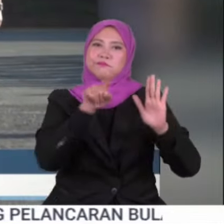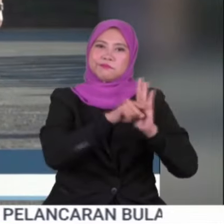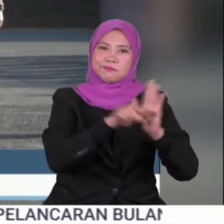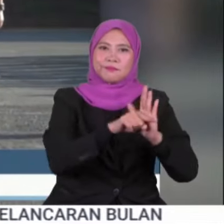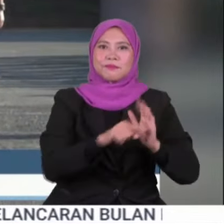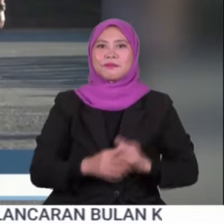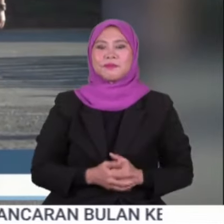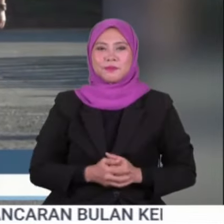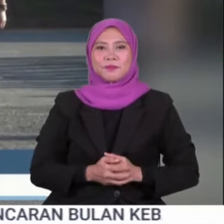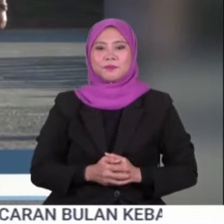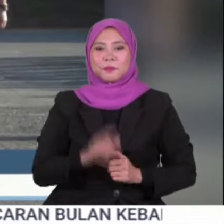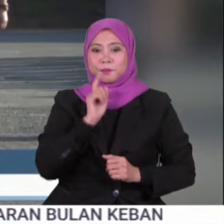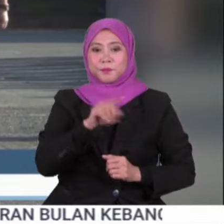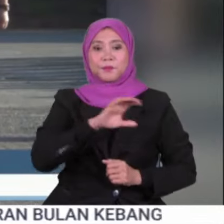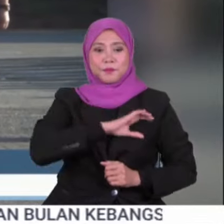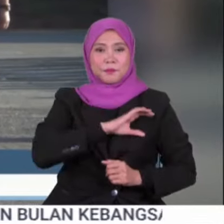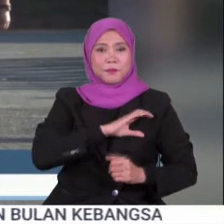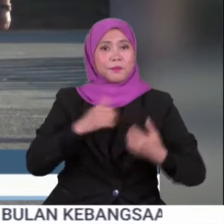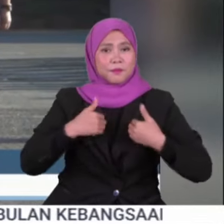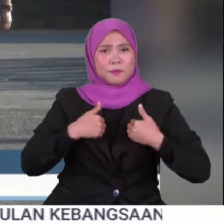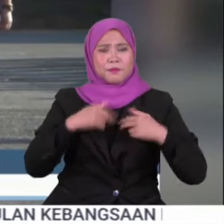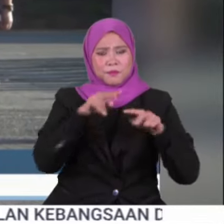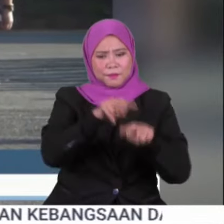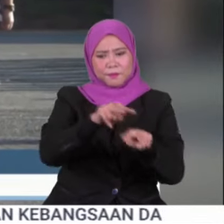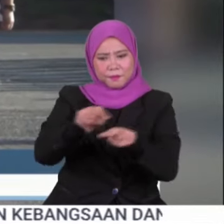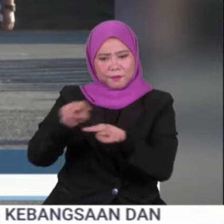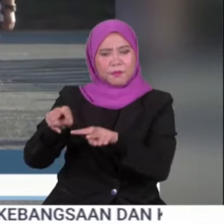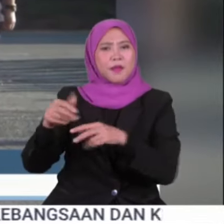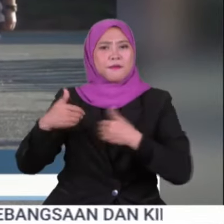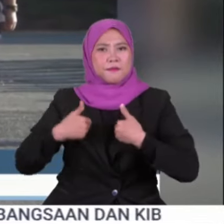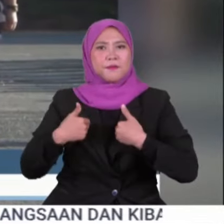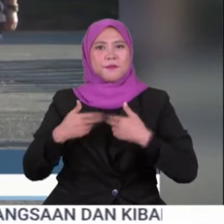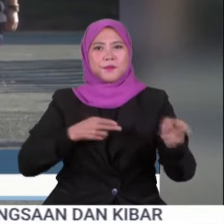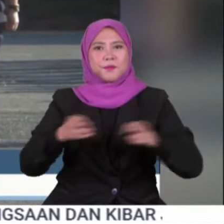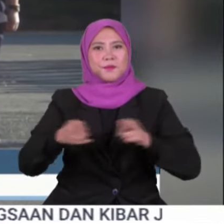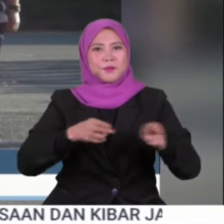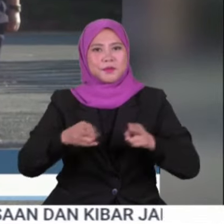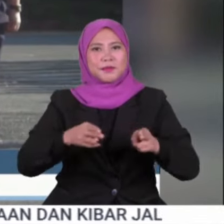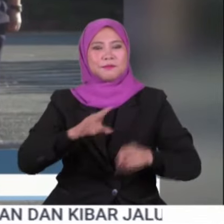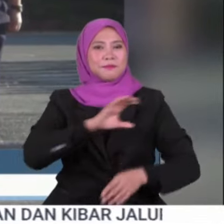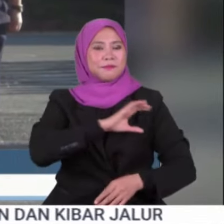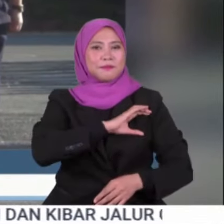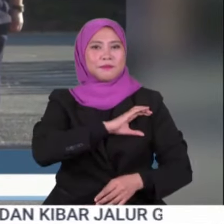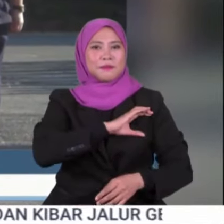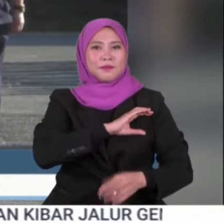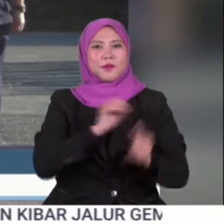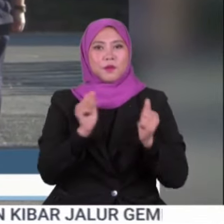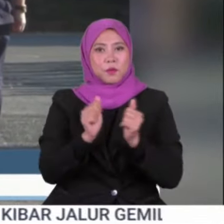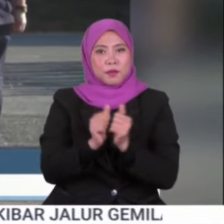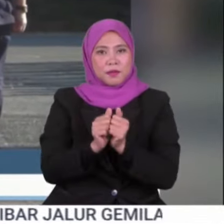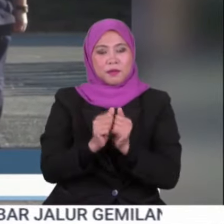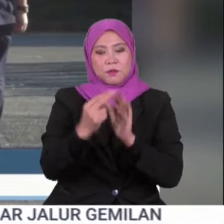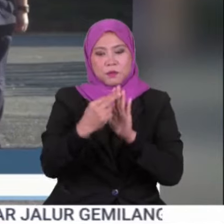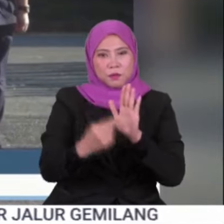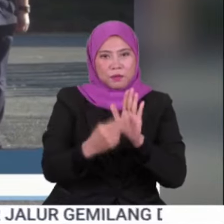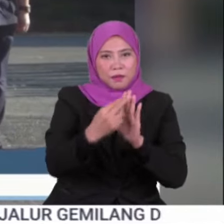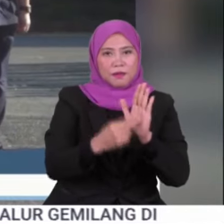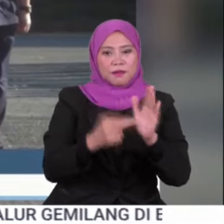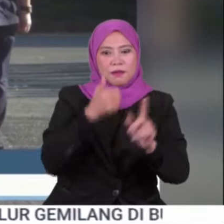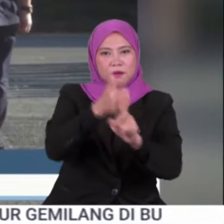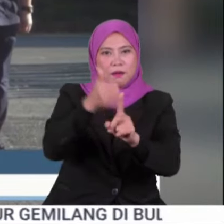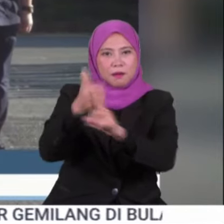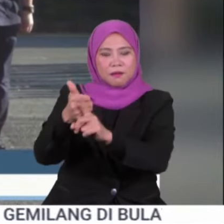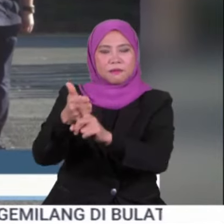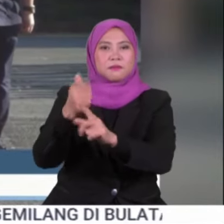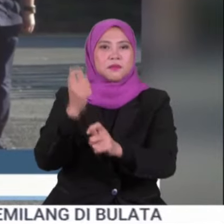Jelasnya PDRM mempunyai sistem pemantauan yang mantap dalam aspek pengurusan kepolisian dengan adanya peraturan, arahan,